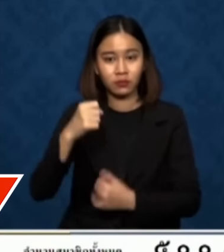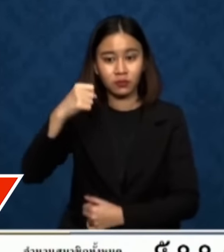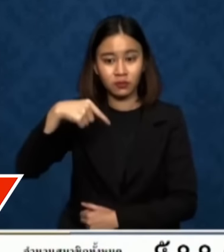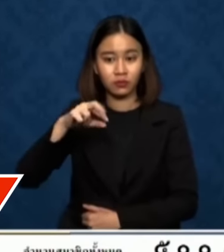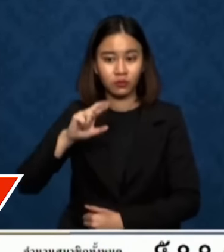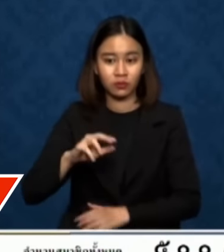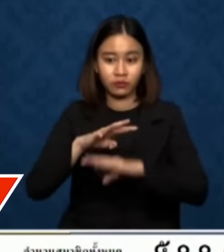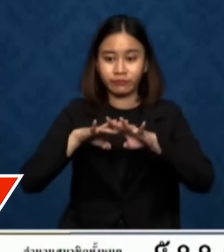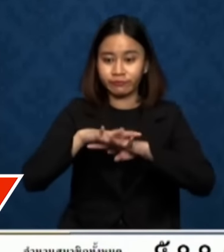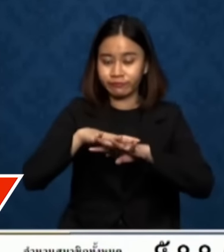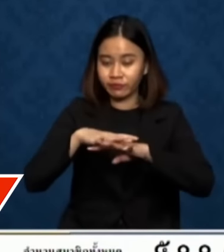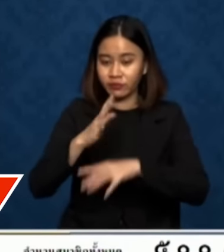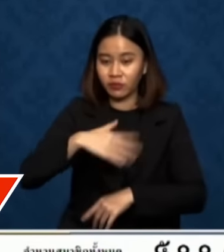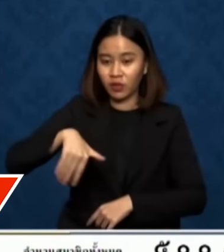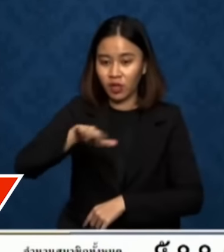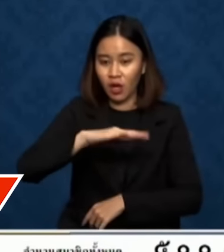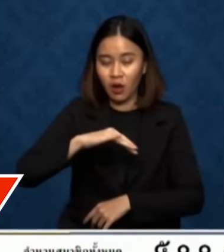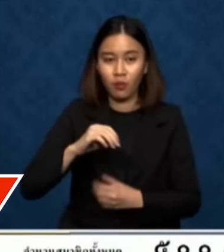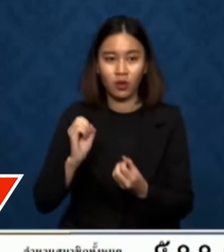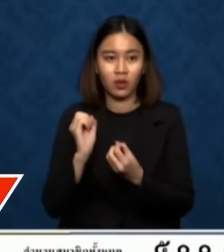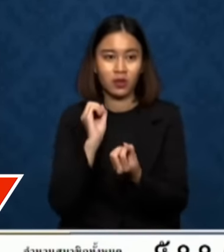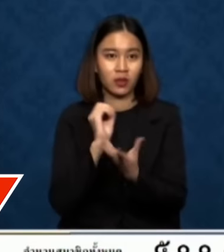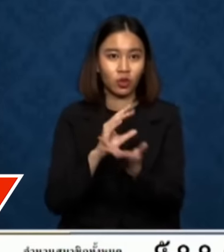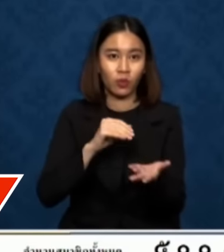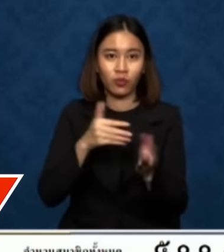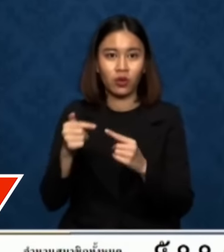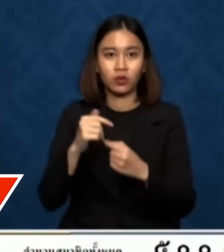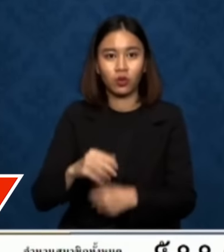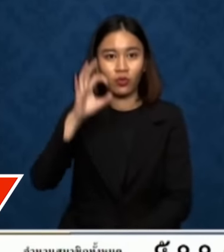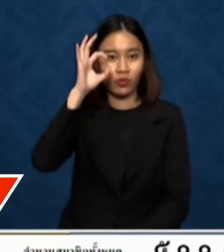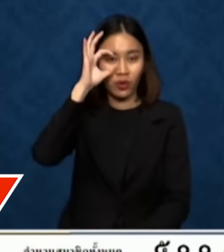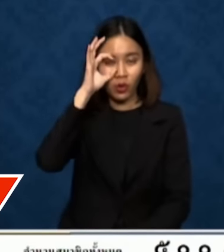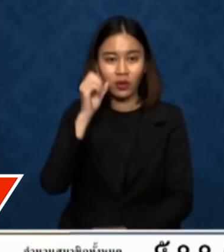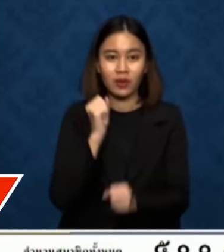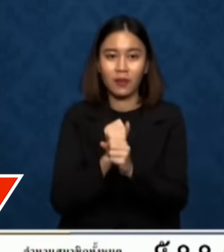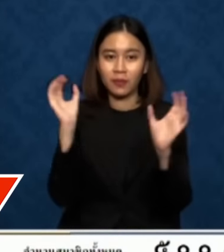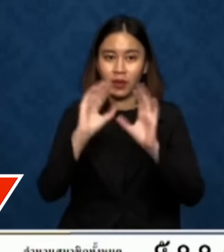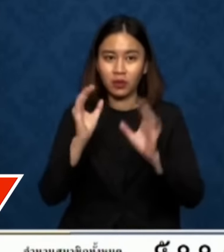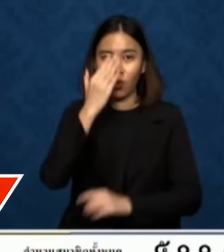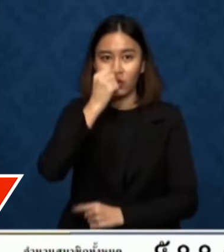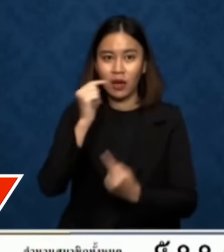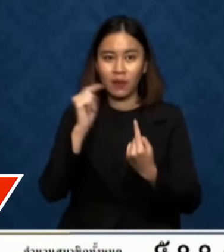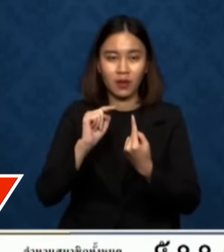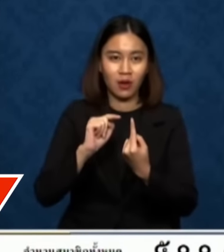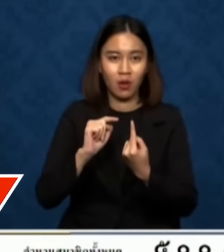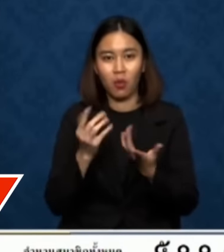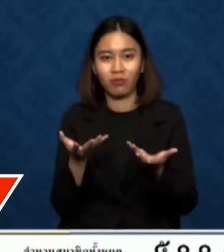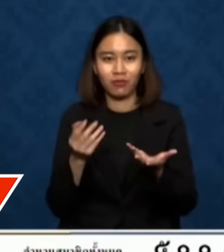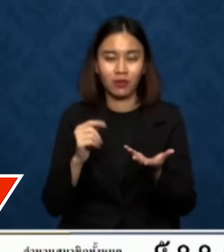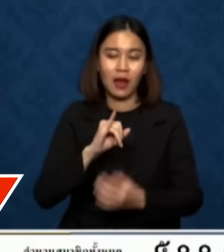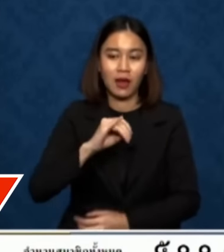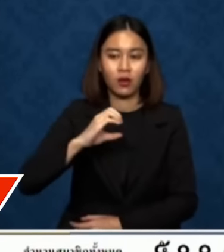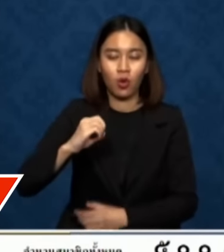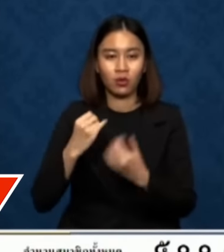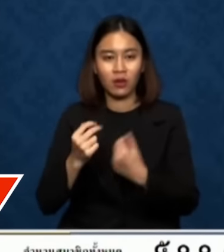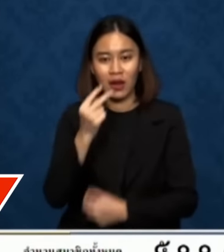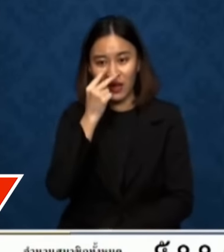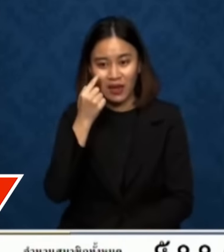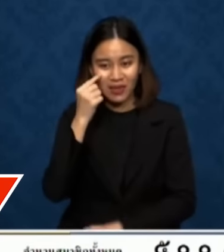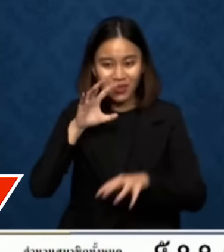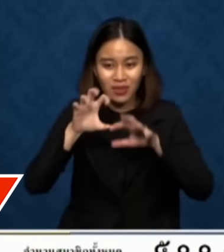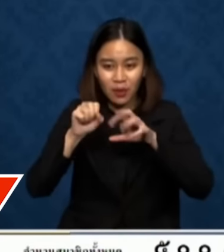ให้พี่น้องร่วมกันทลายรัง IO เหมือนที่ส.ส.วิโรจน์ทำเลยค่ะเพราะความโป๊ะของ IO ยุคนี้มันมองด้วยตาเป